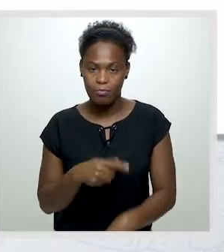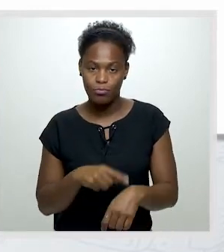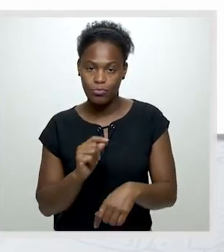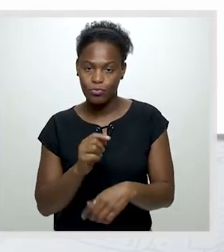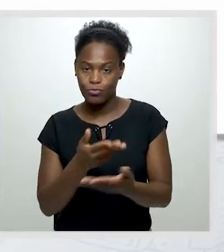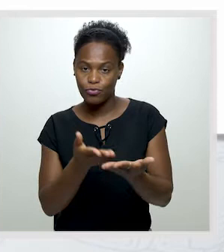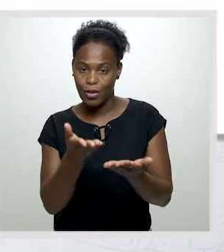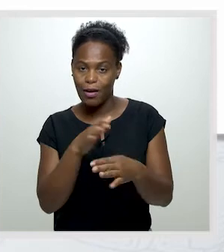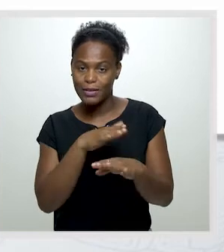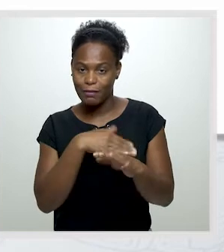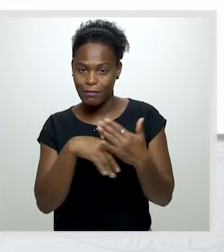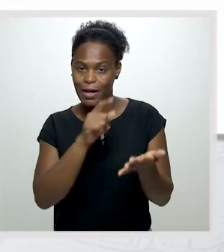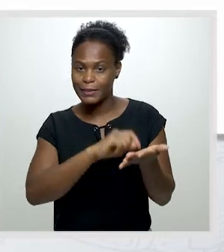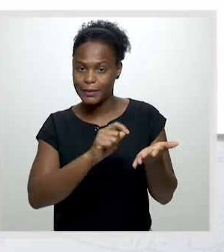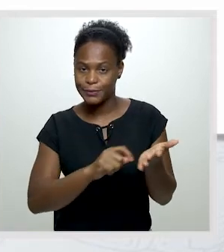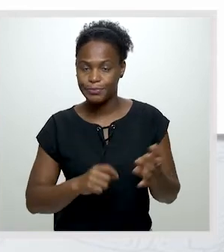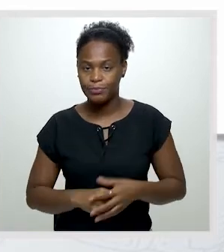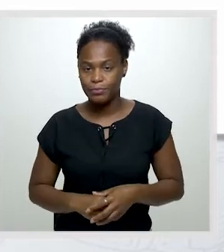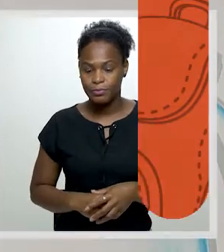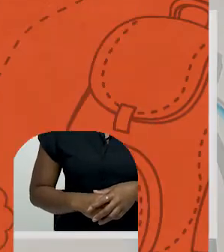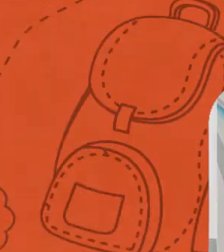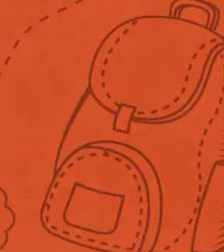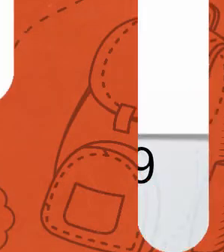Je te laisse quelques minutes pour faire cet exercice.